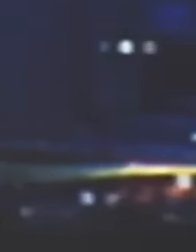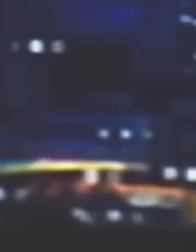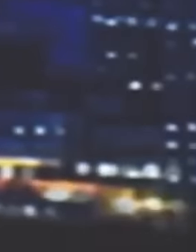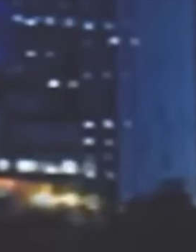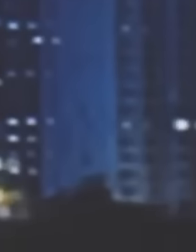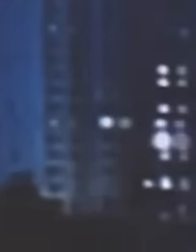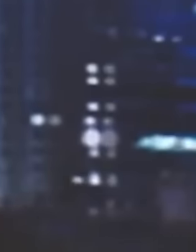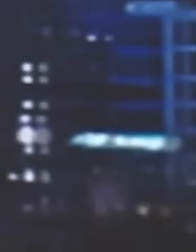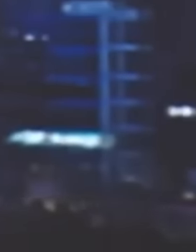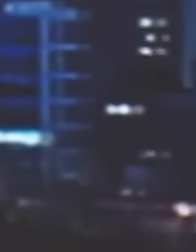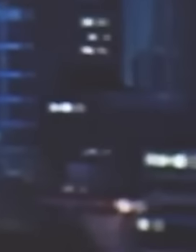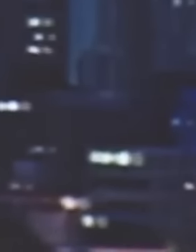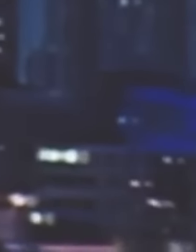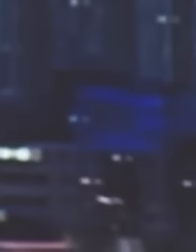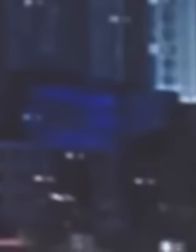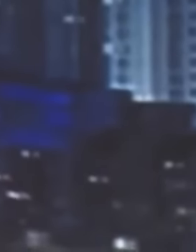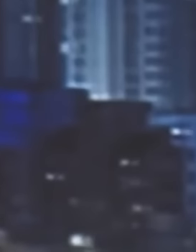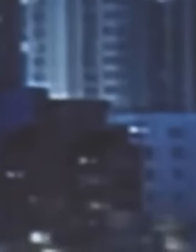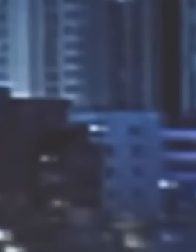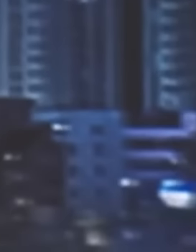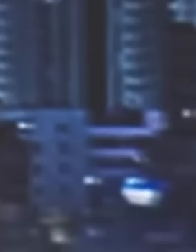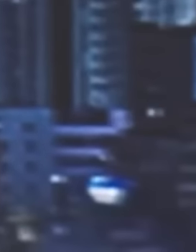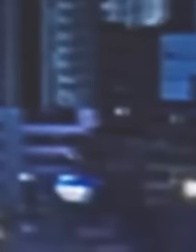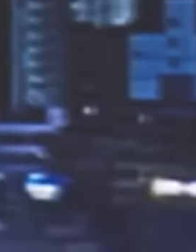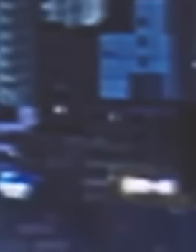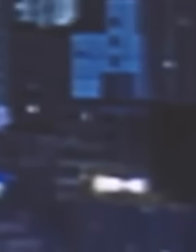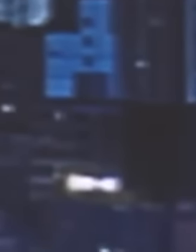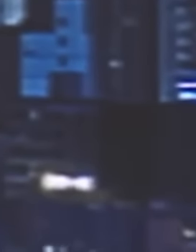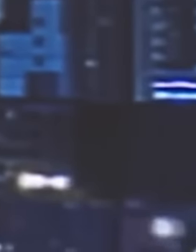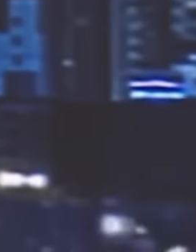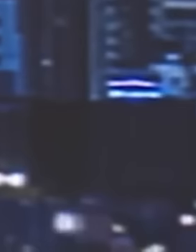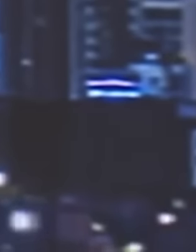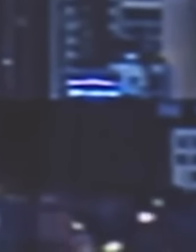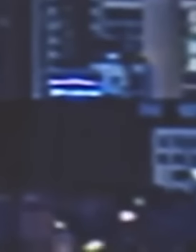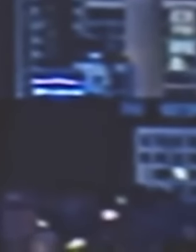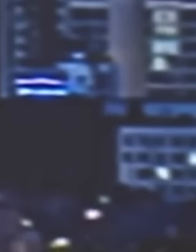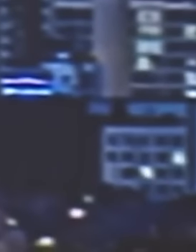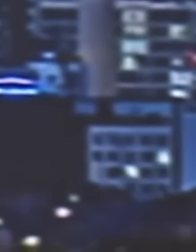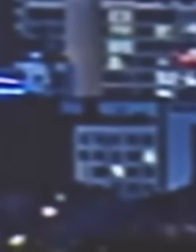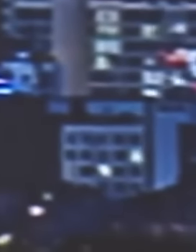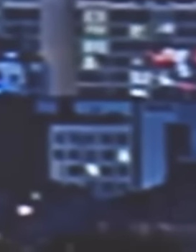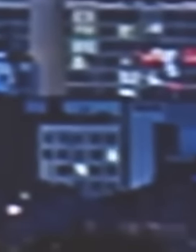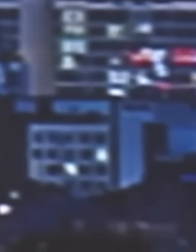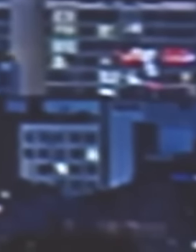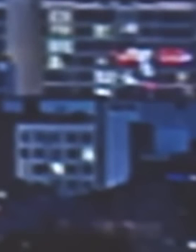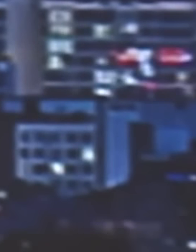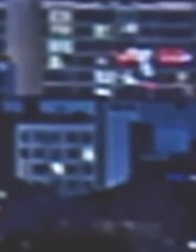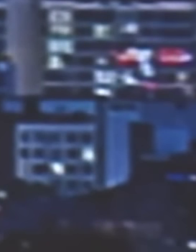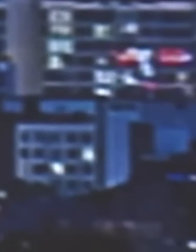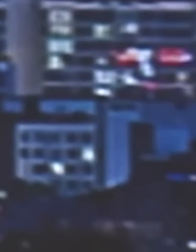JTBC 뉴스를 시청해주신 여러분 고맙습니다. 저희는 저녁 6시 50분 뉴스룸에서 뵙겠습니다.